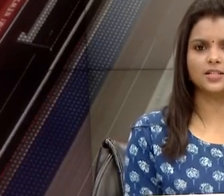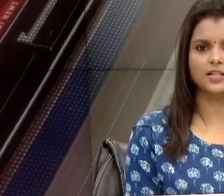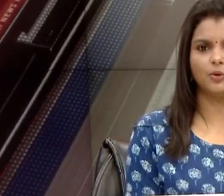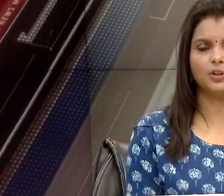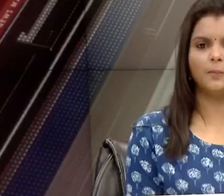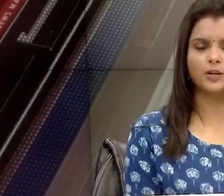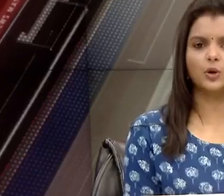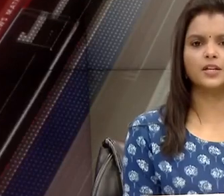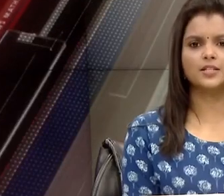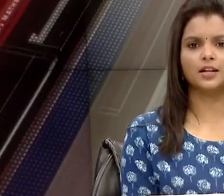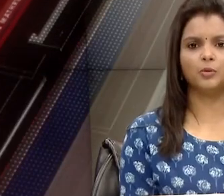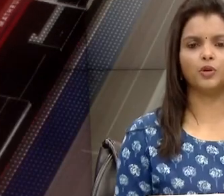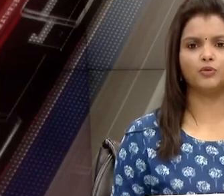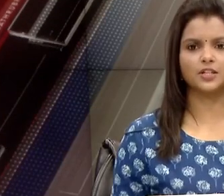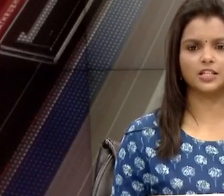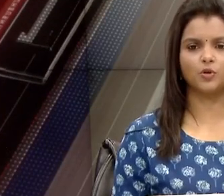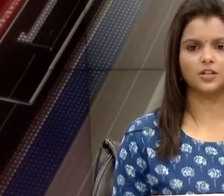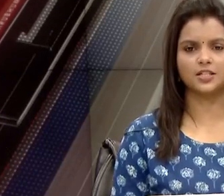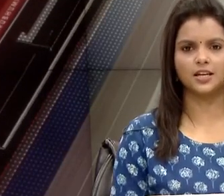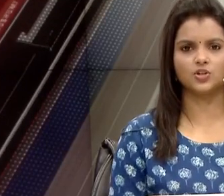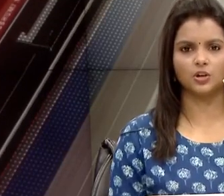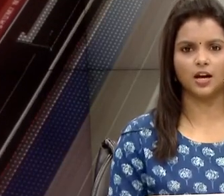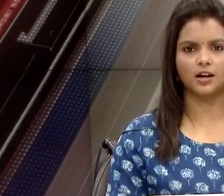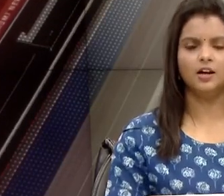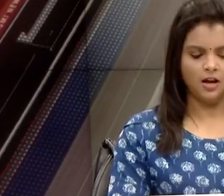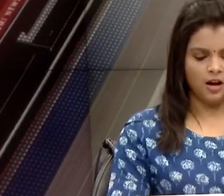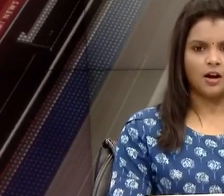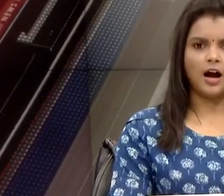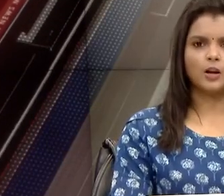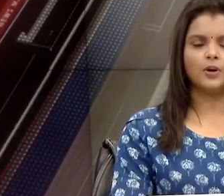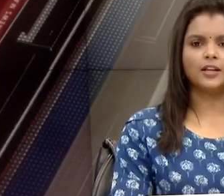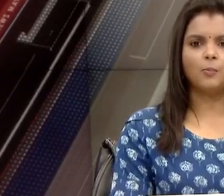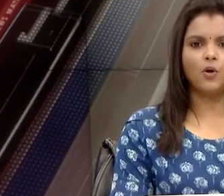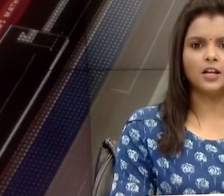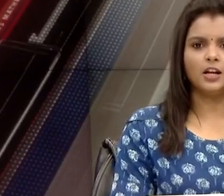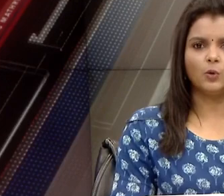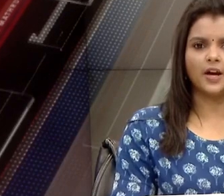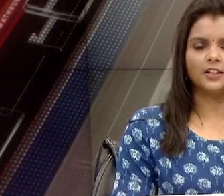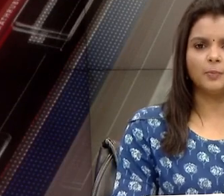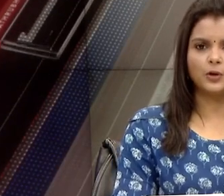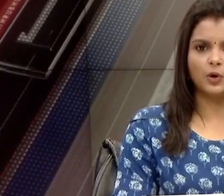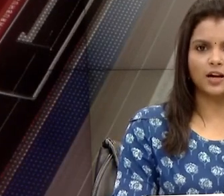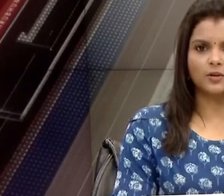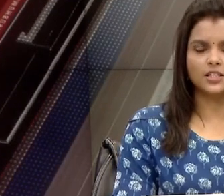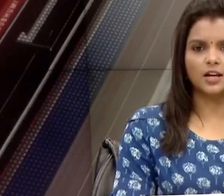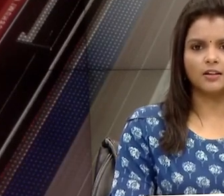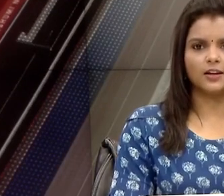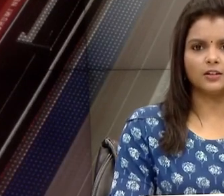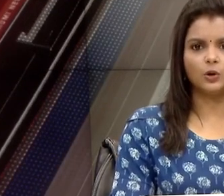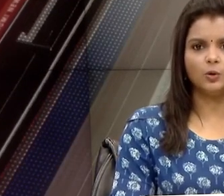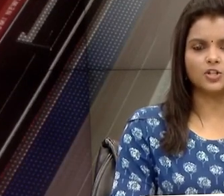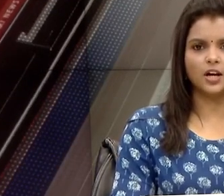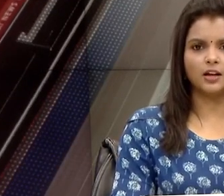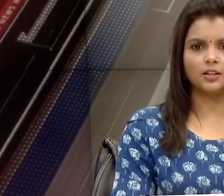ഇരുവരും മരിച്ച സംഭവത്തിൽ പെട്രോളിന്റെ സാന്നിധ്യം ഇപ്പോൾ ഫോറൻസിക് റിപ്പോർട്ടിൽ സ്ഥിരീകരിച്ചിരിക്കുകയാണ്. കാറിൽ ഉണ്ടായിരുന്ന ബോട്ടിലിൽ ഉണ്ടായിരുന്നത് പെട്രോൾ ആണെന്നുള്ള